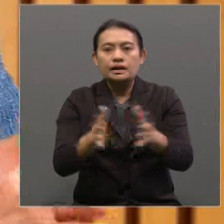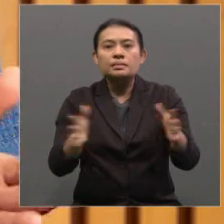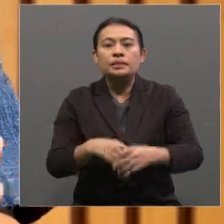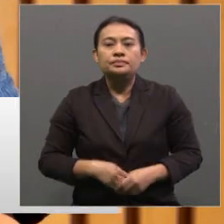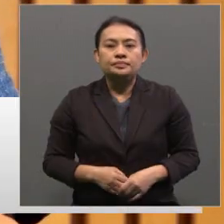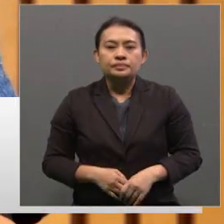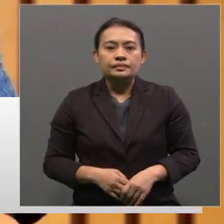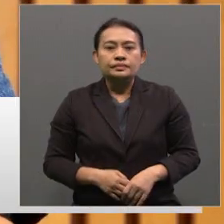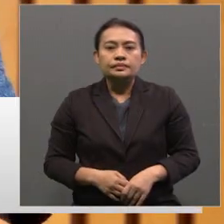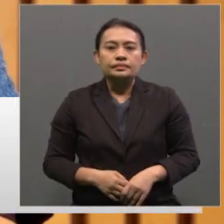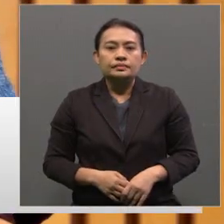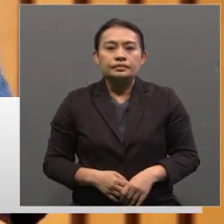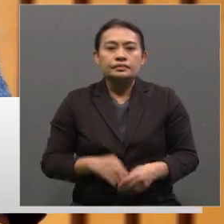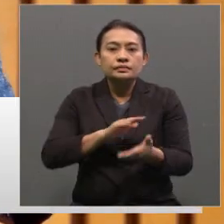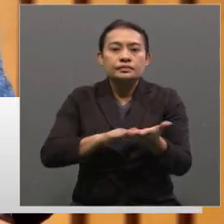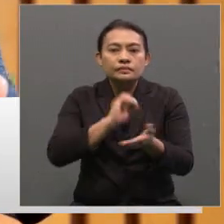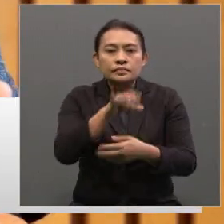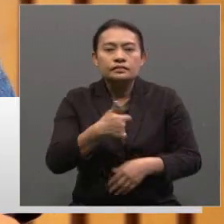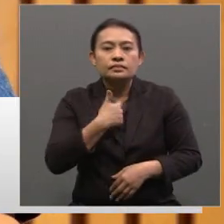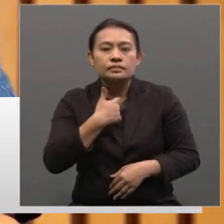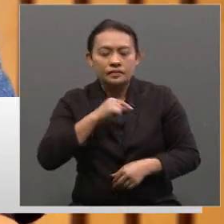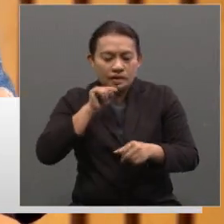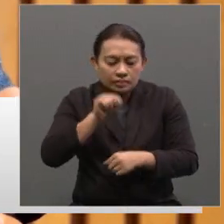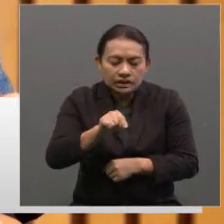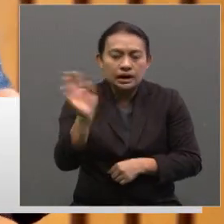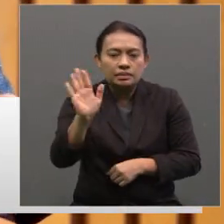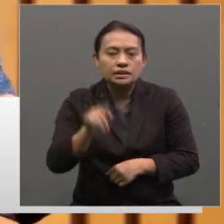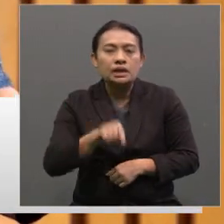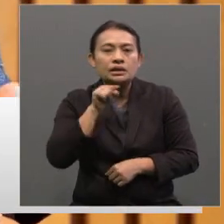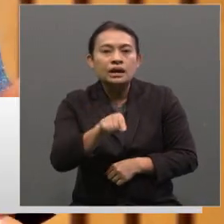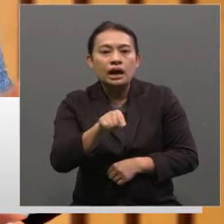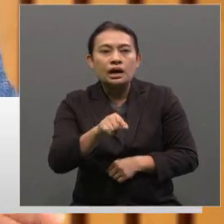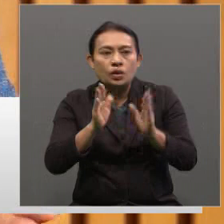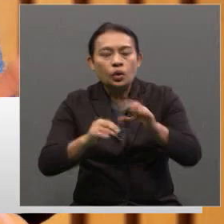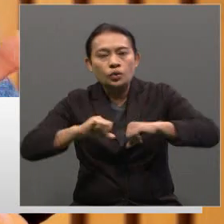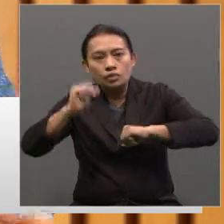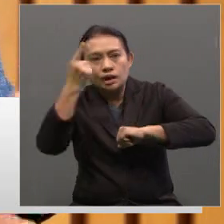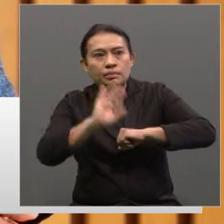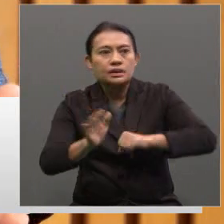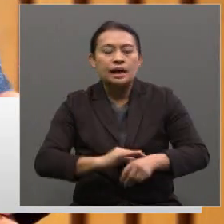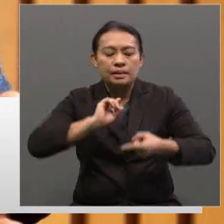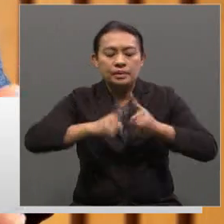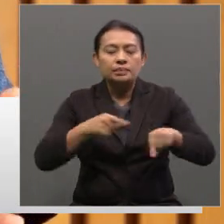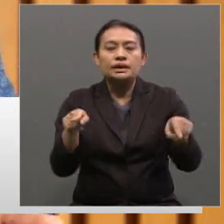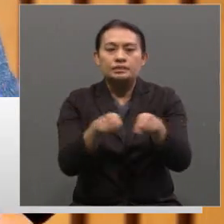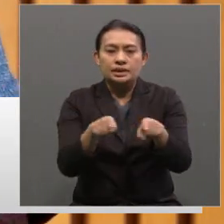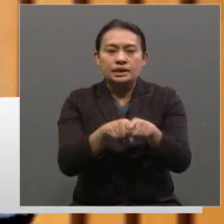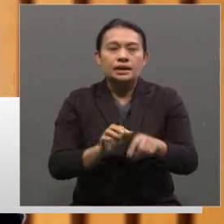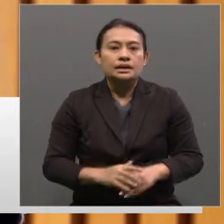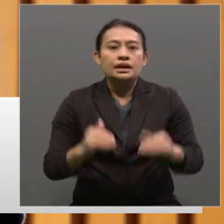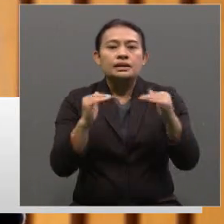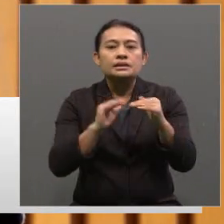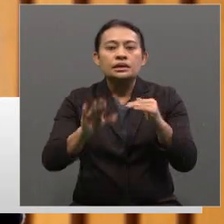ผมไม่คิดว่าเราจะต้องไปขอโทษนะทำตัวเป็นคนไปสั่งสอนคนรุ่นใหม่ในฐานะเป็นเพื่อนมนุษย์ด้วยกันเนี่ยรักษาสิท